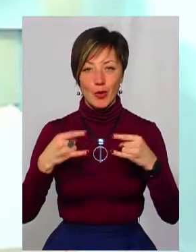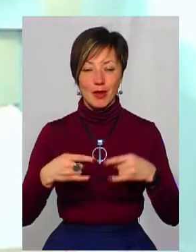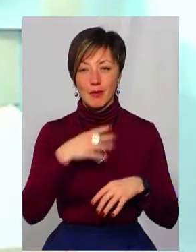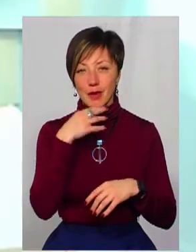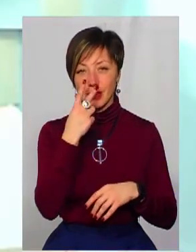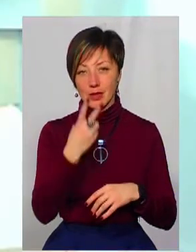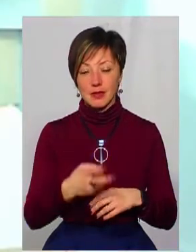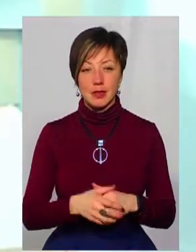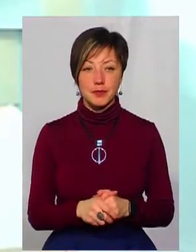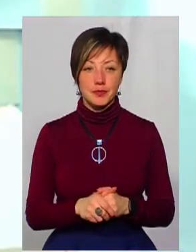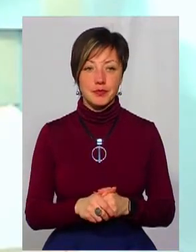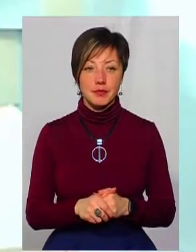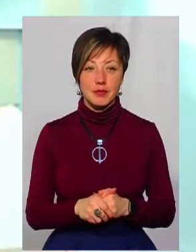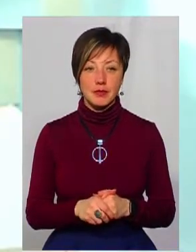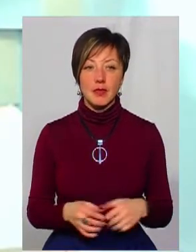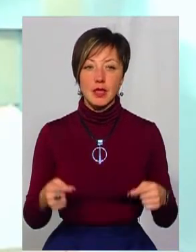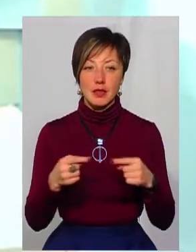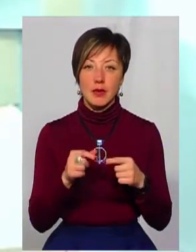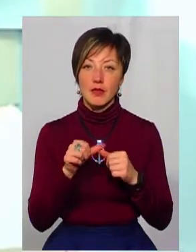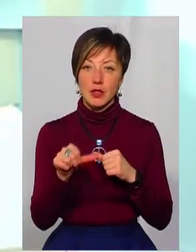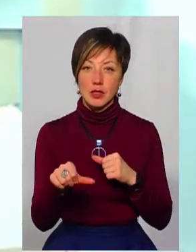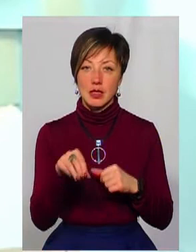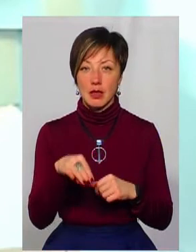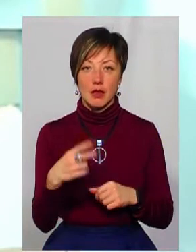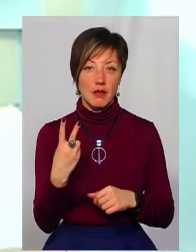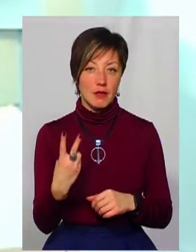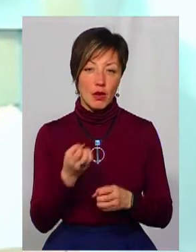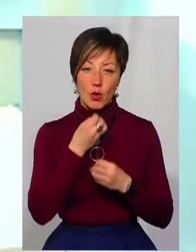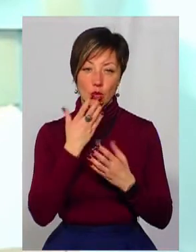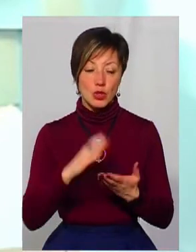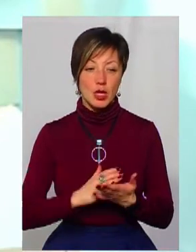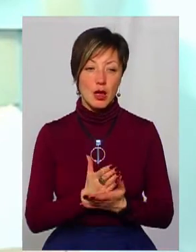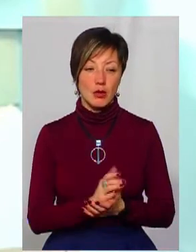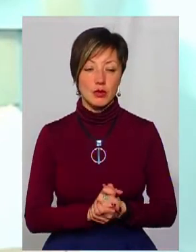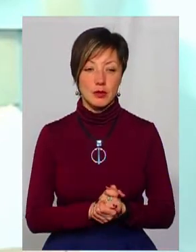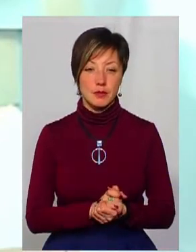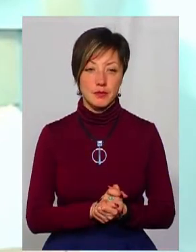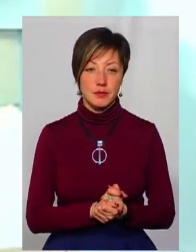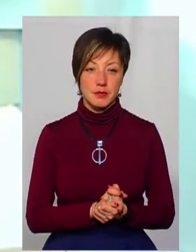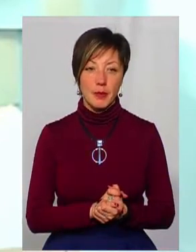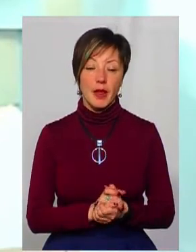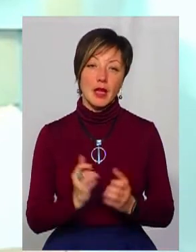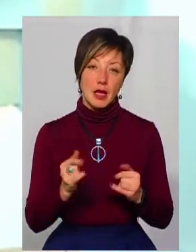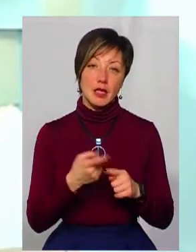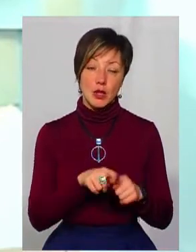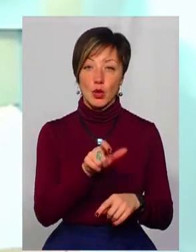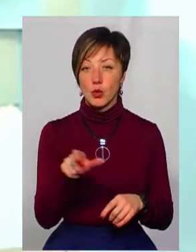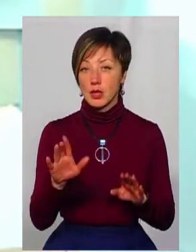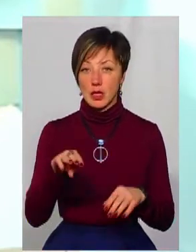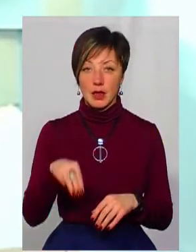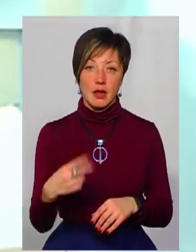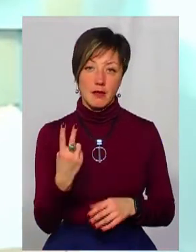багато хто дивиться іменно виключно з Т2 і в хорошій якості. От. Тобто для цих людей тільки